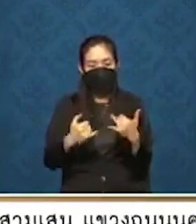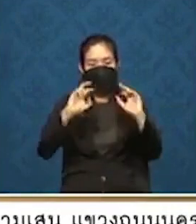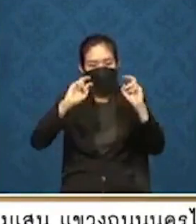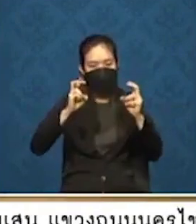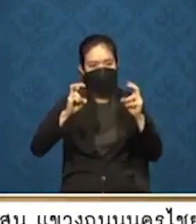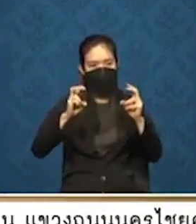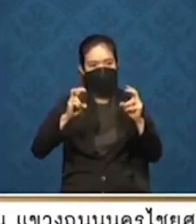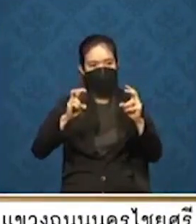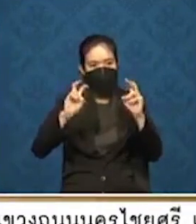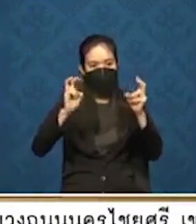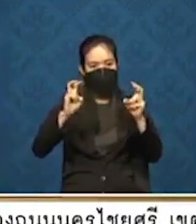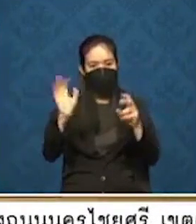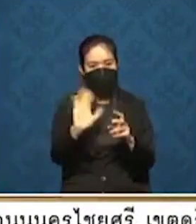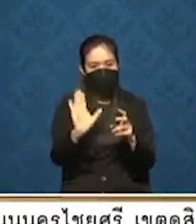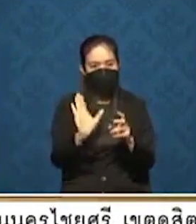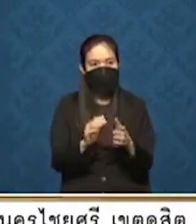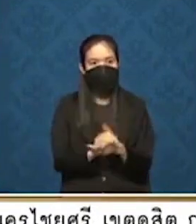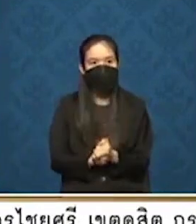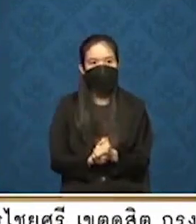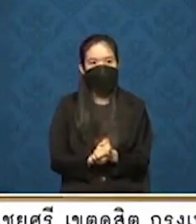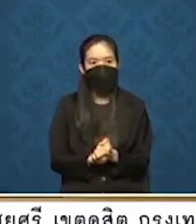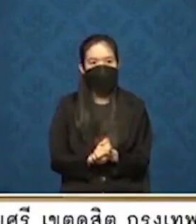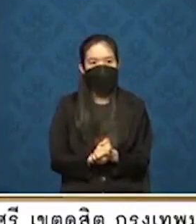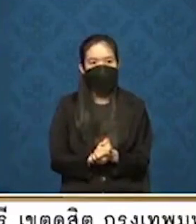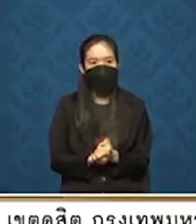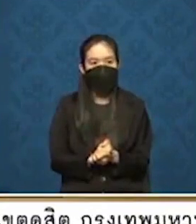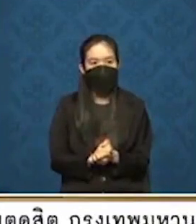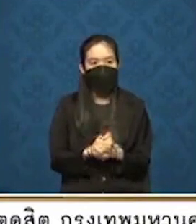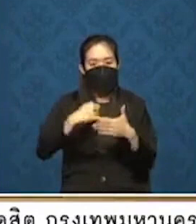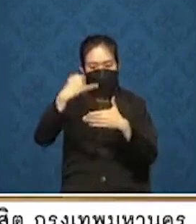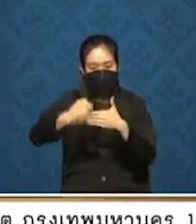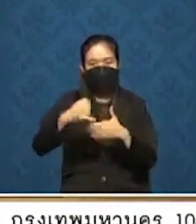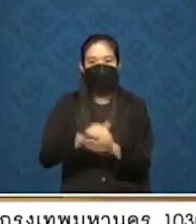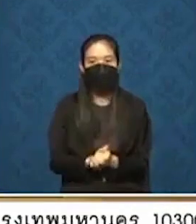สค